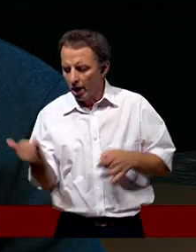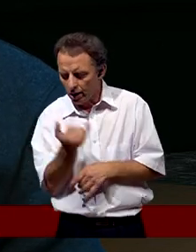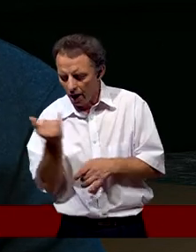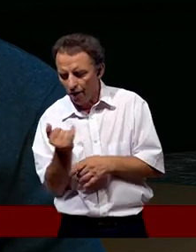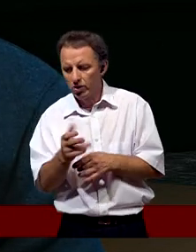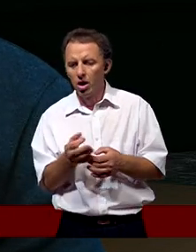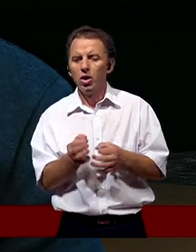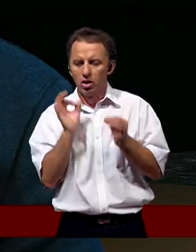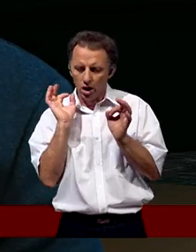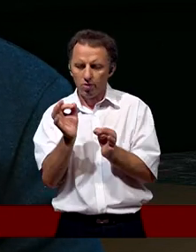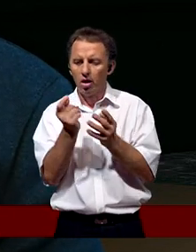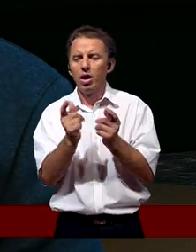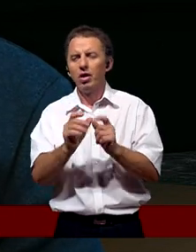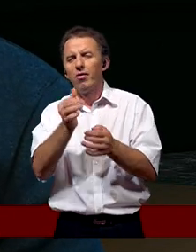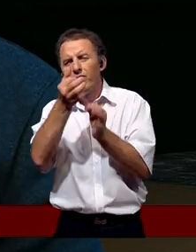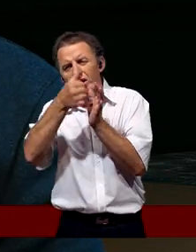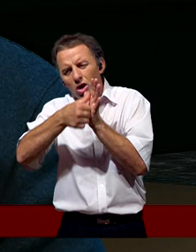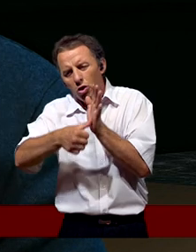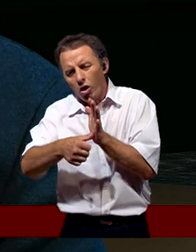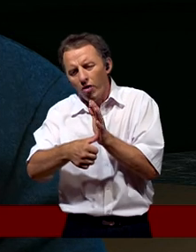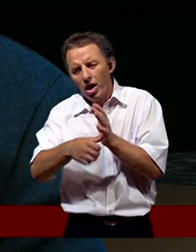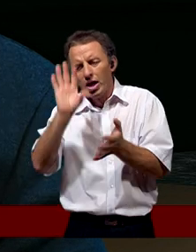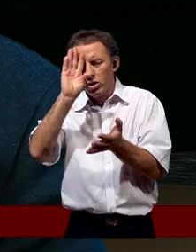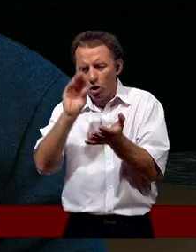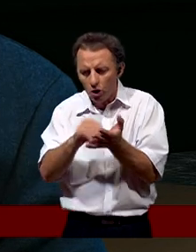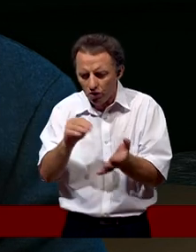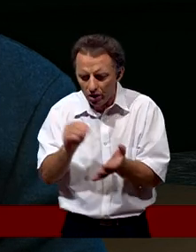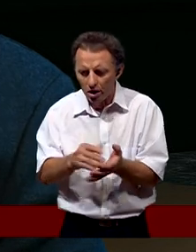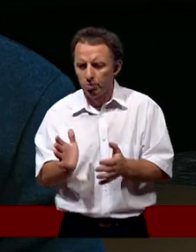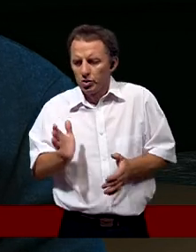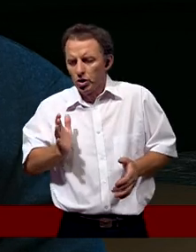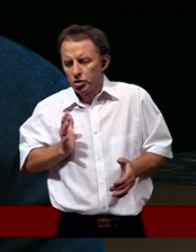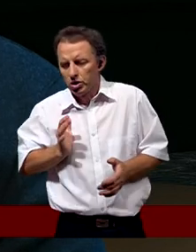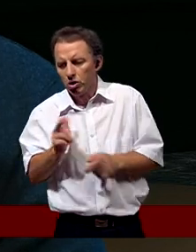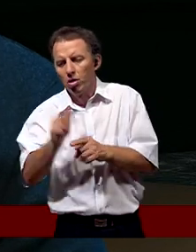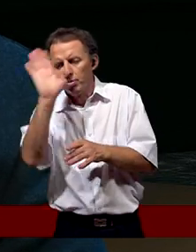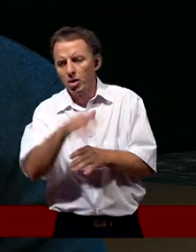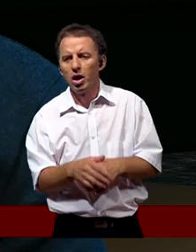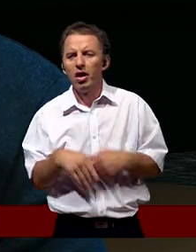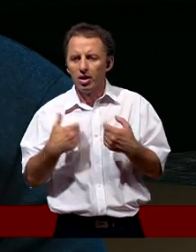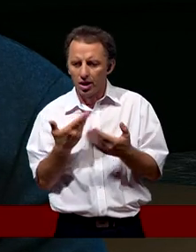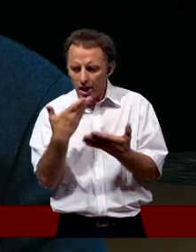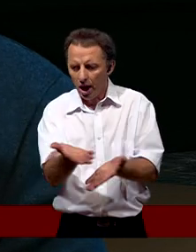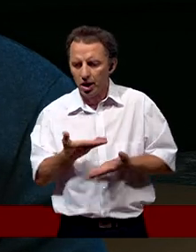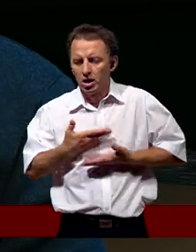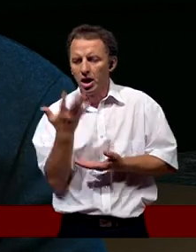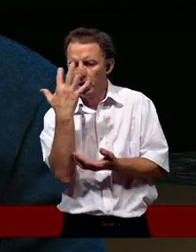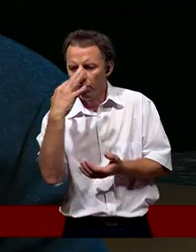nie zawsze od razu są spektakularne wydarzenia, czasami są trudne doświadczenia. Idziemy z Panem Bogiem i Pan Bóg daje